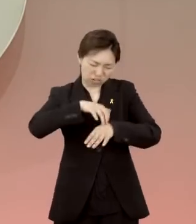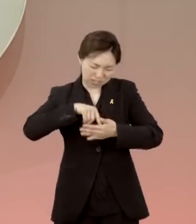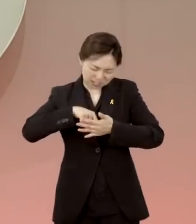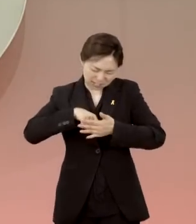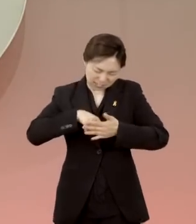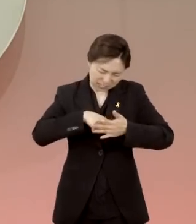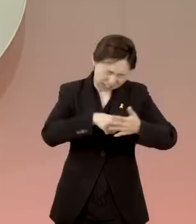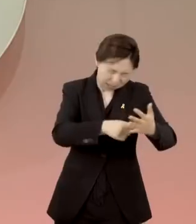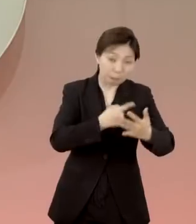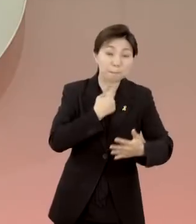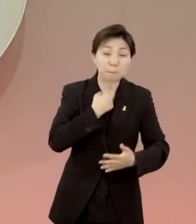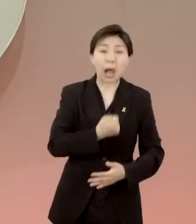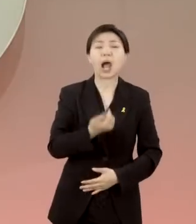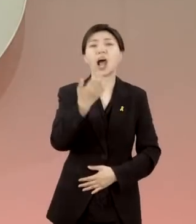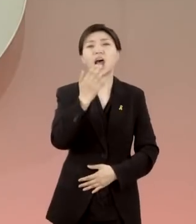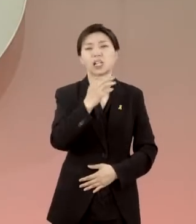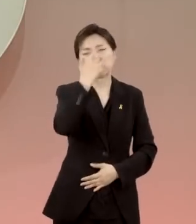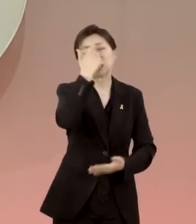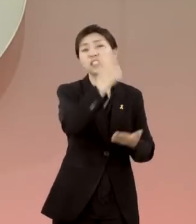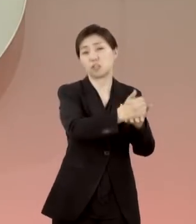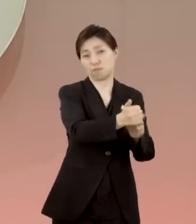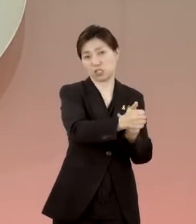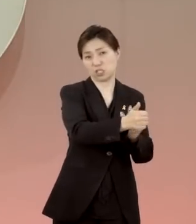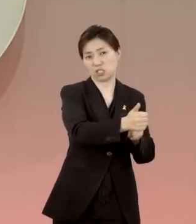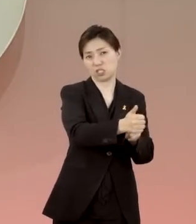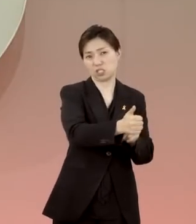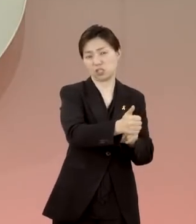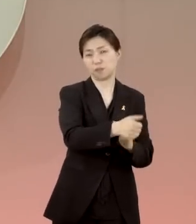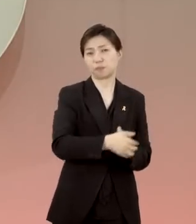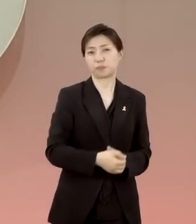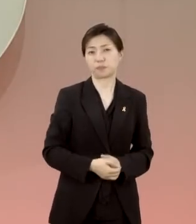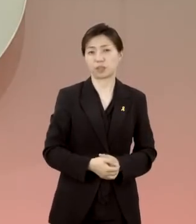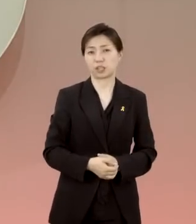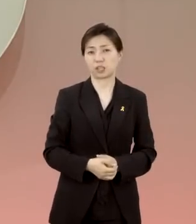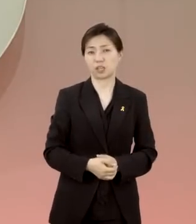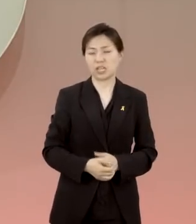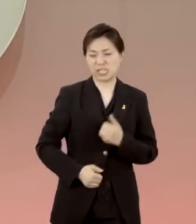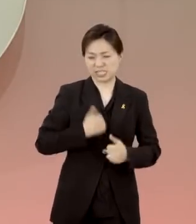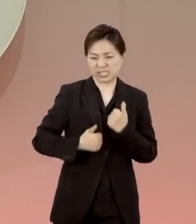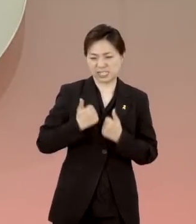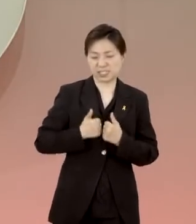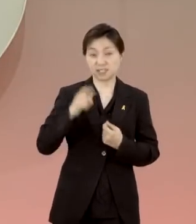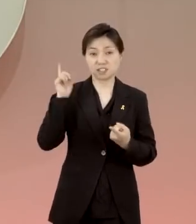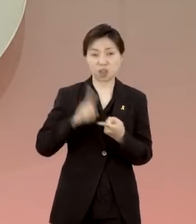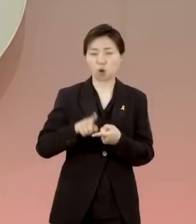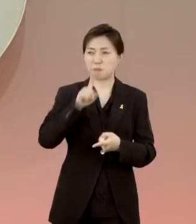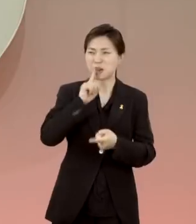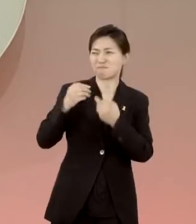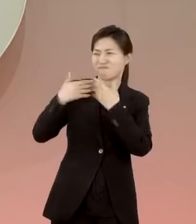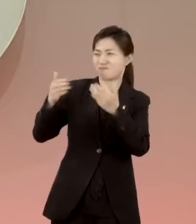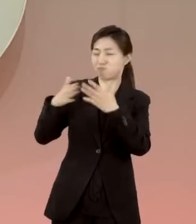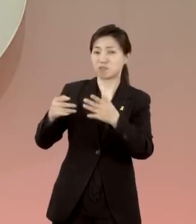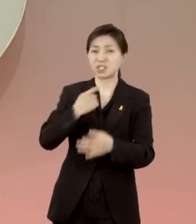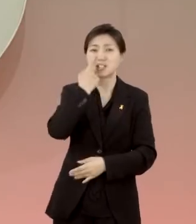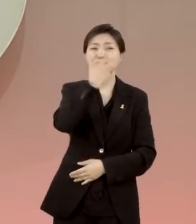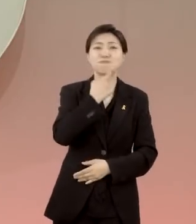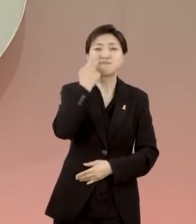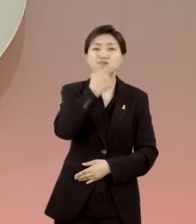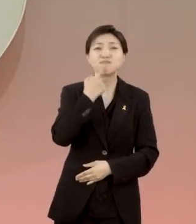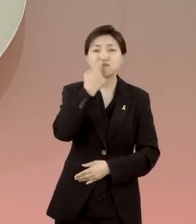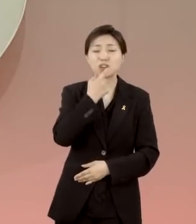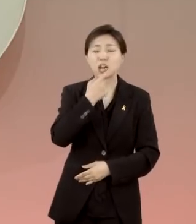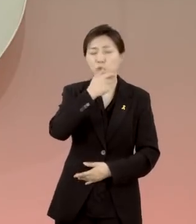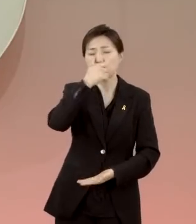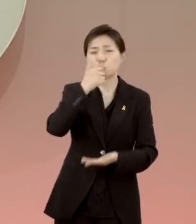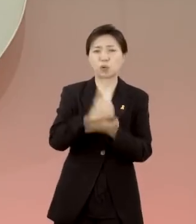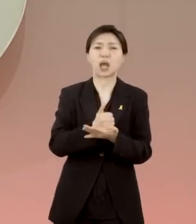분노를 이기지 못하고 입으로 내뿜은 그 입으로 준 구업 때문에 지옥에 떨어져서